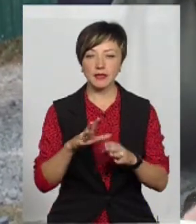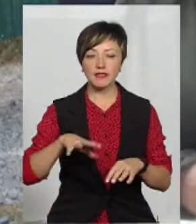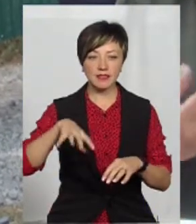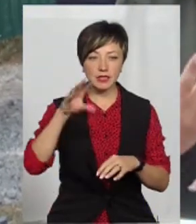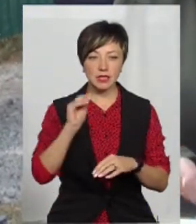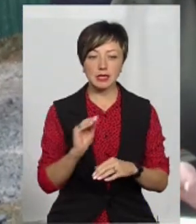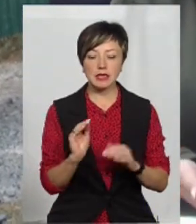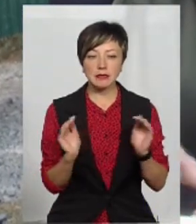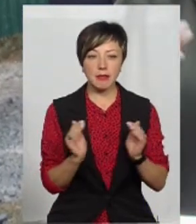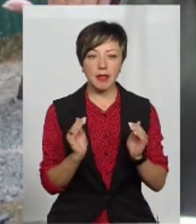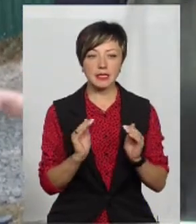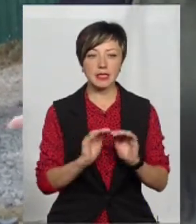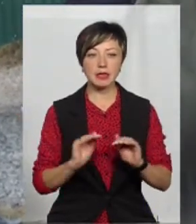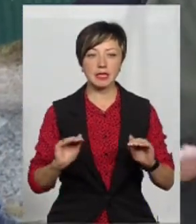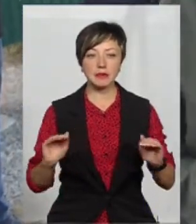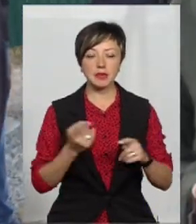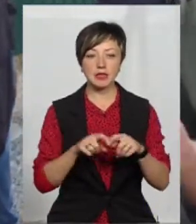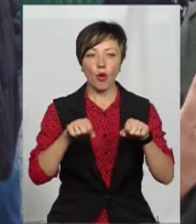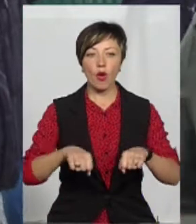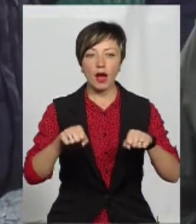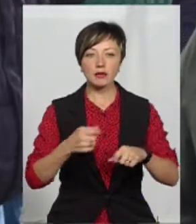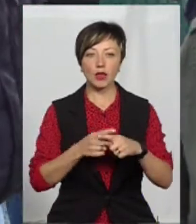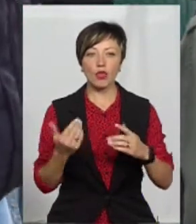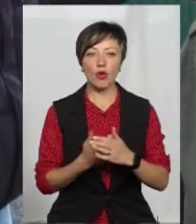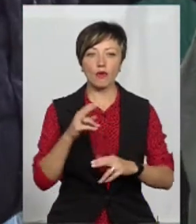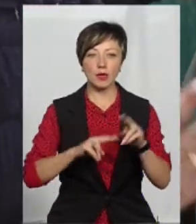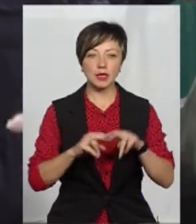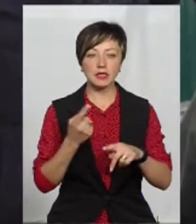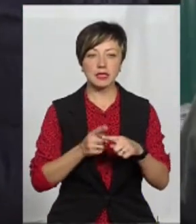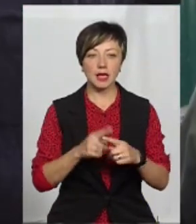малесенькими дітьми, всі з колясками. Це є новобудова, це є молодіж.